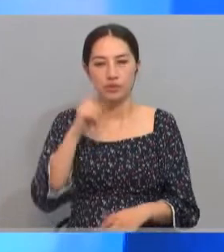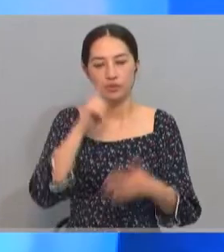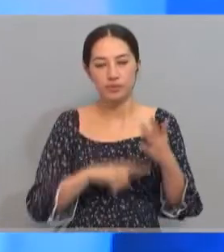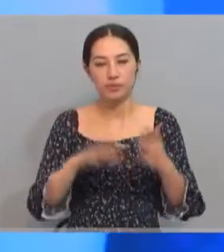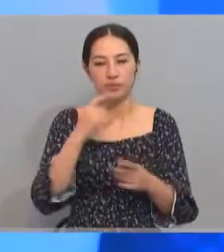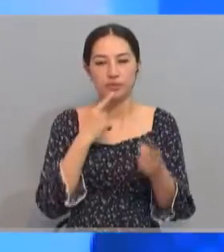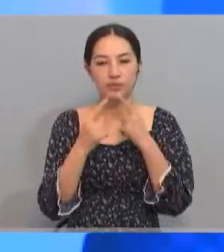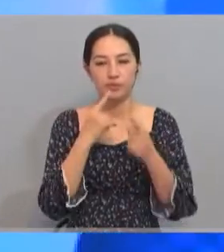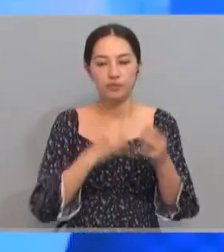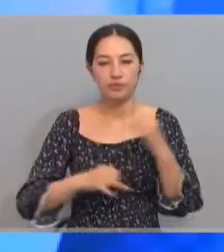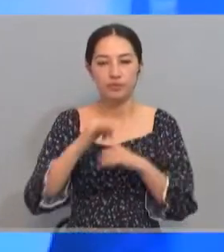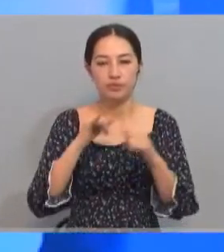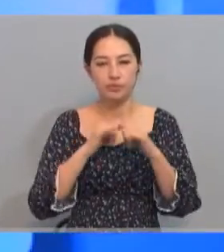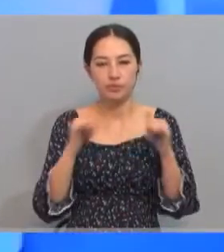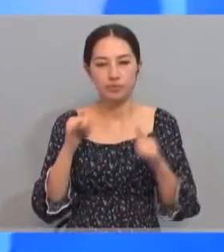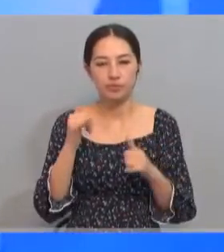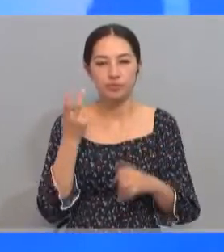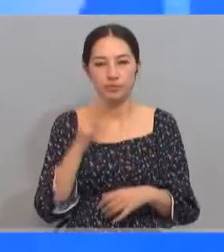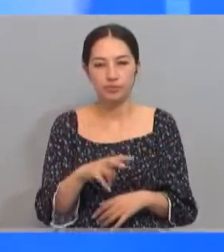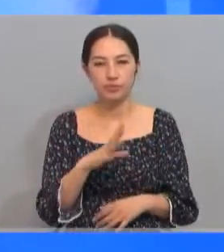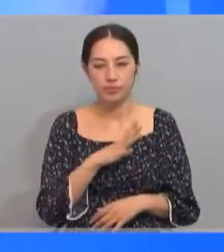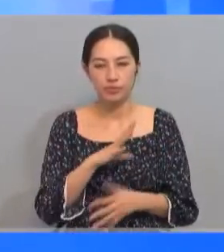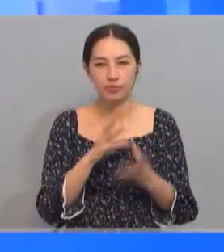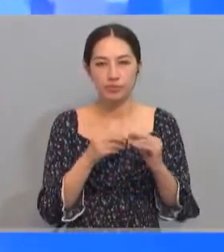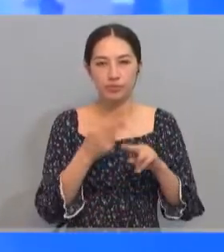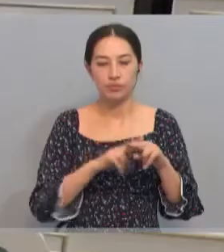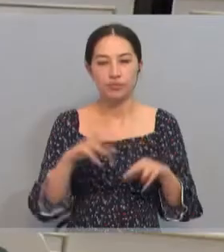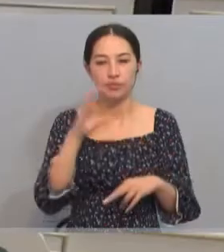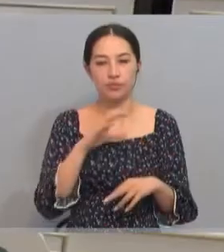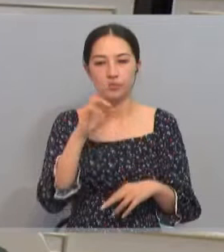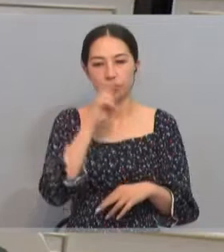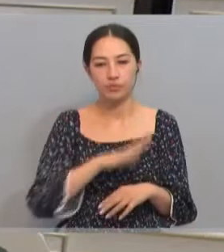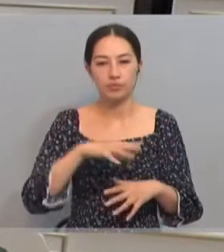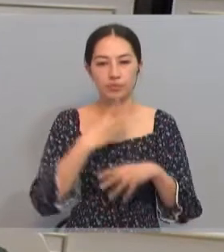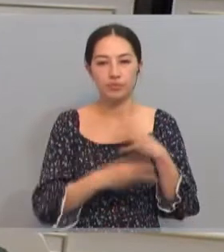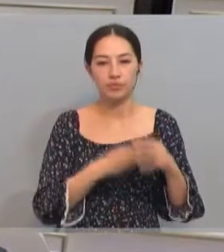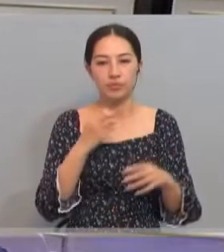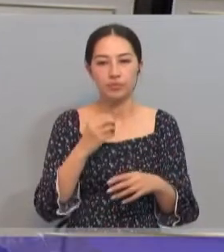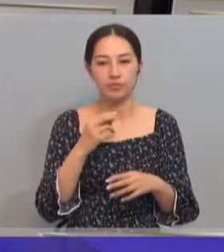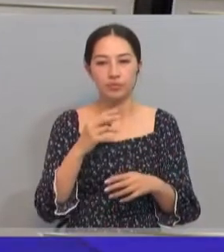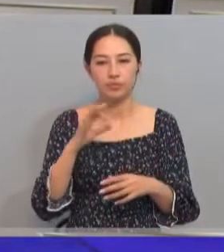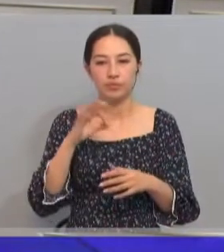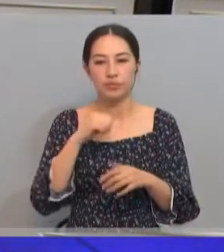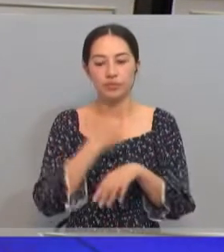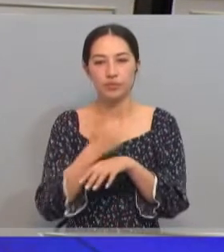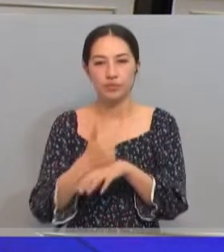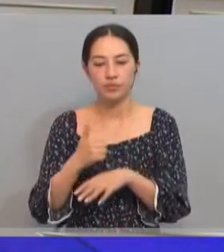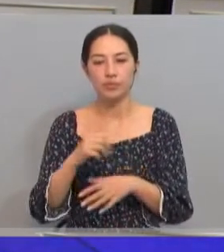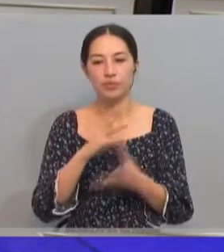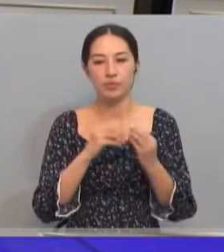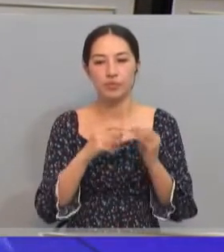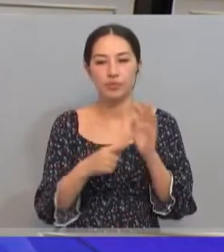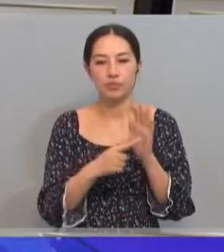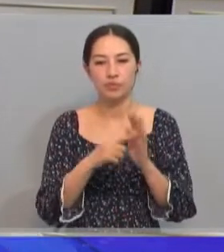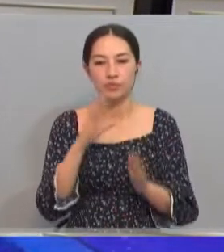аралық диалогты үлгерлі өтіп мәселелерін талқылады. Бұл Құркүйіктегелерді дәуететін әлемдік және дәстүрлі діндер көшбашыларының жетінші